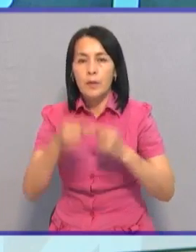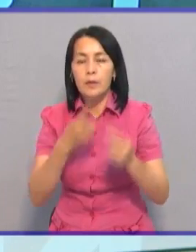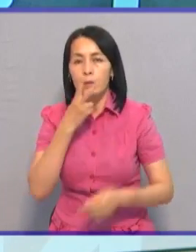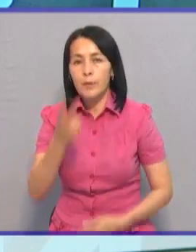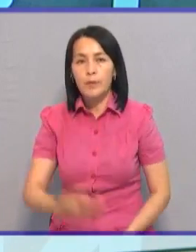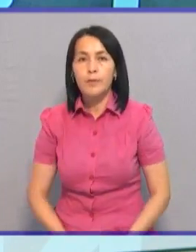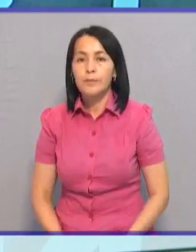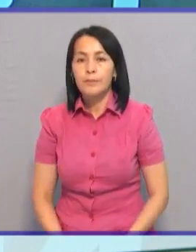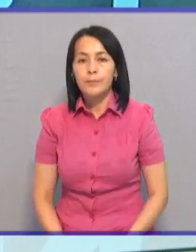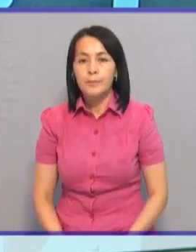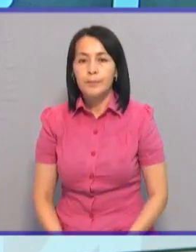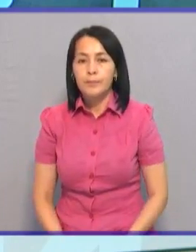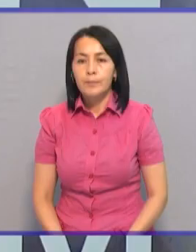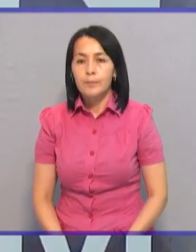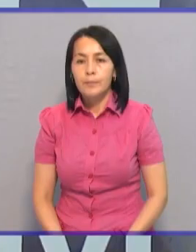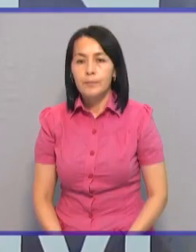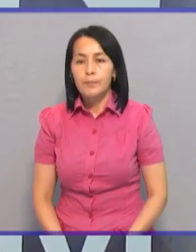сюжетте толығырақ.